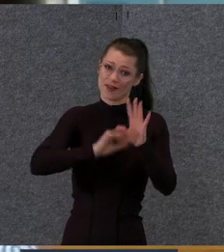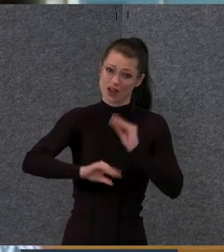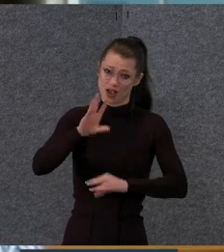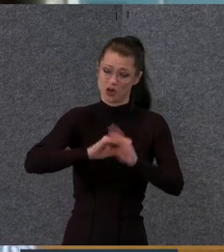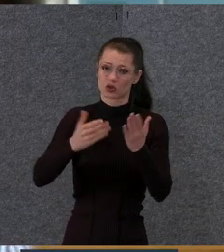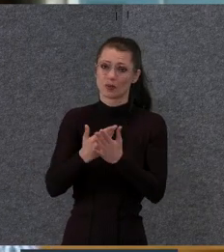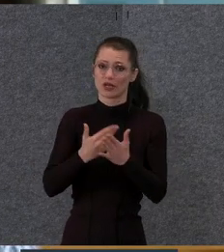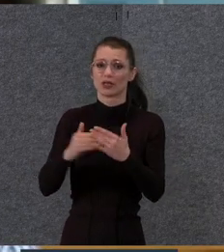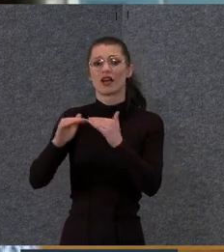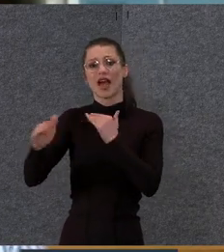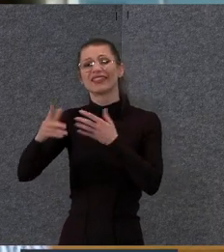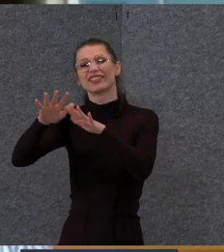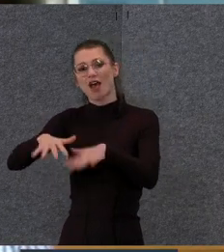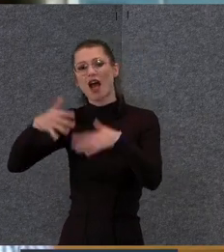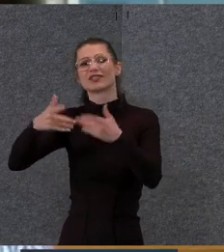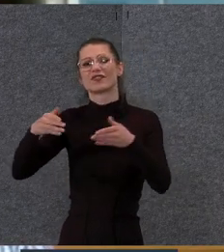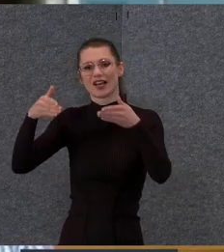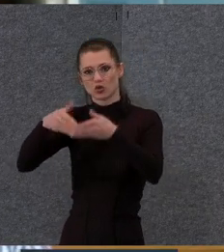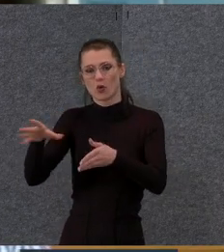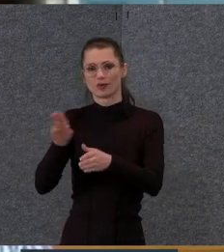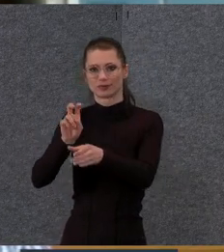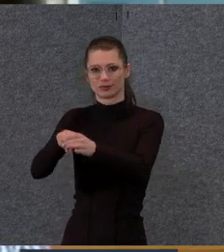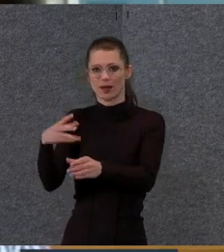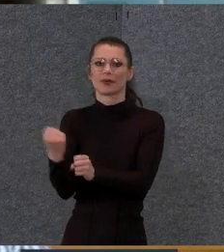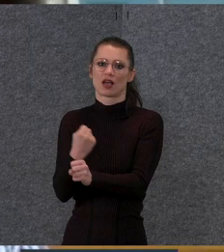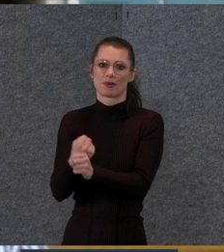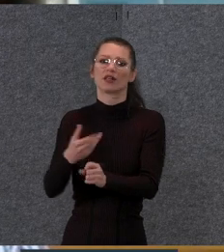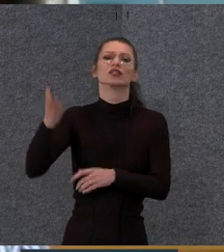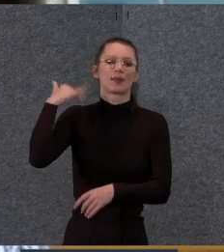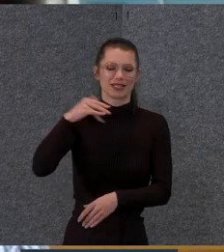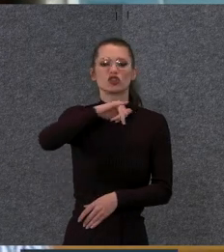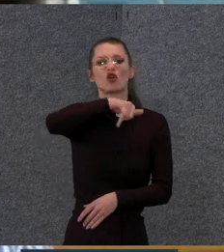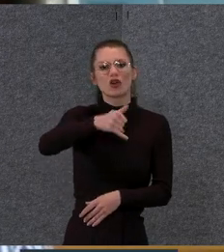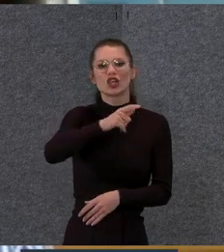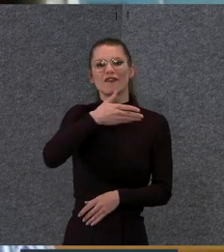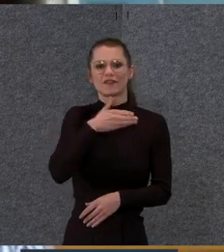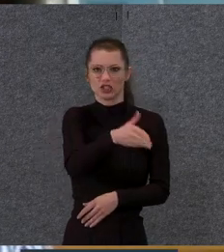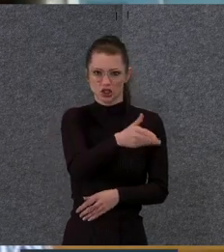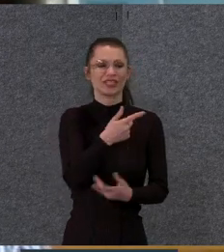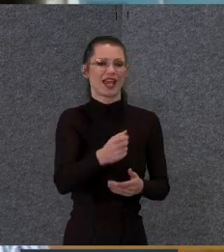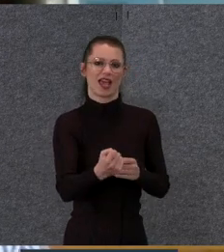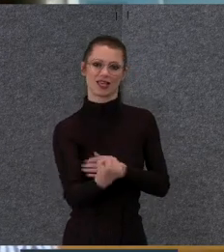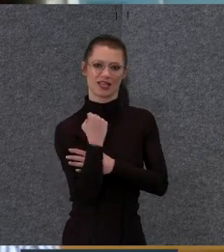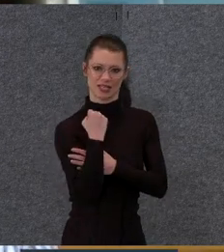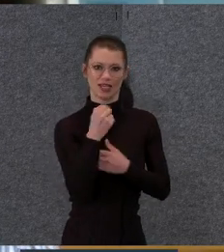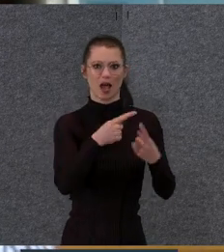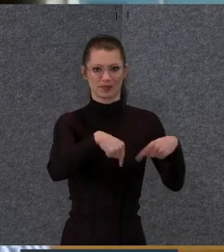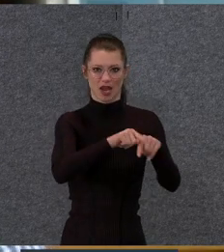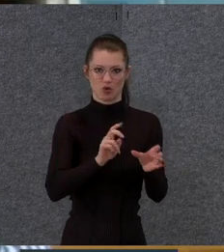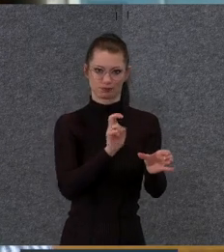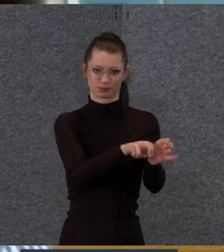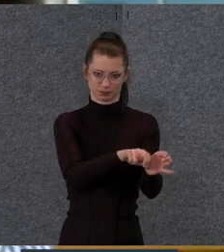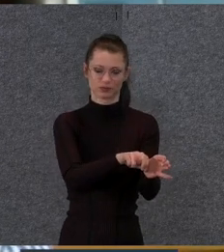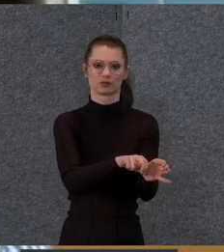in der Landtagsfraktion mitgearbeitet. Ich war 4 Jahre unter Joschka Fischer damals im hessischen Umweltministerium in der Energieabteilung. Dann war ich